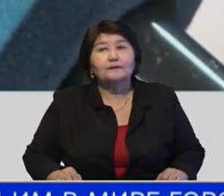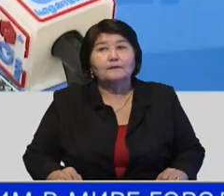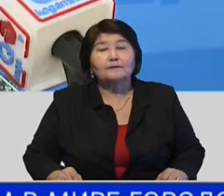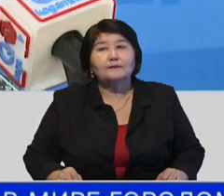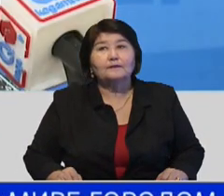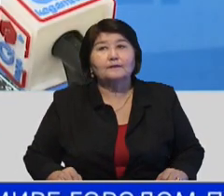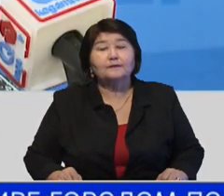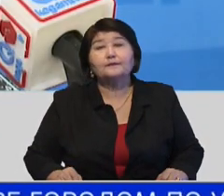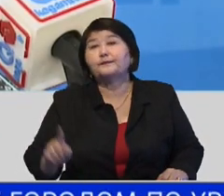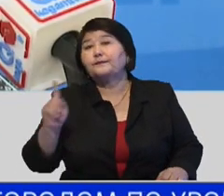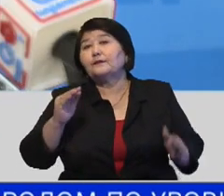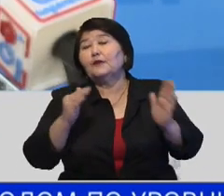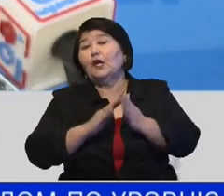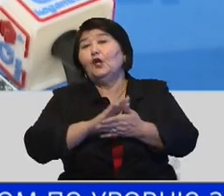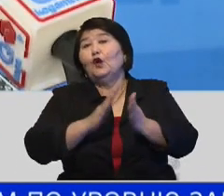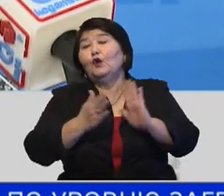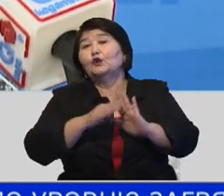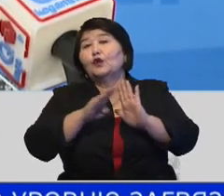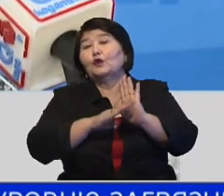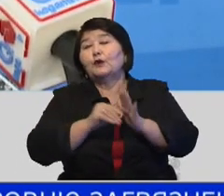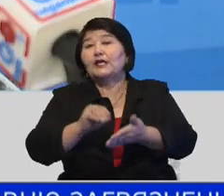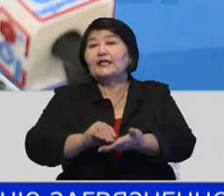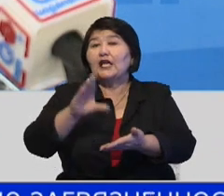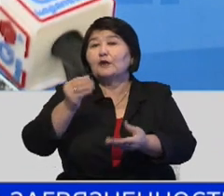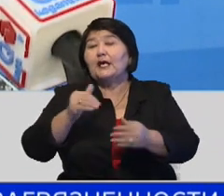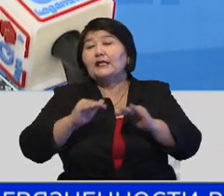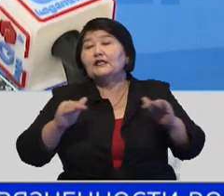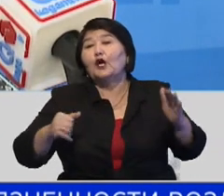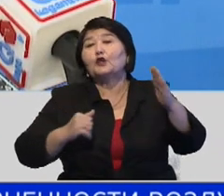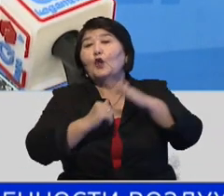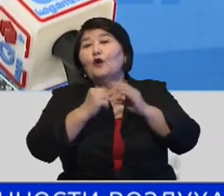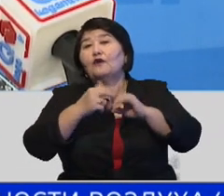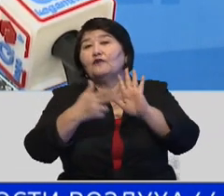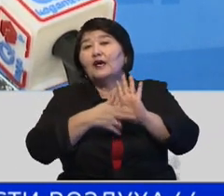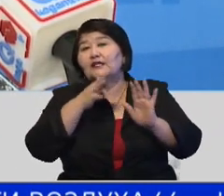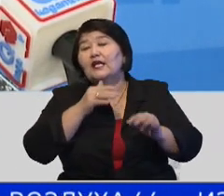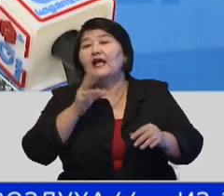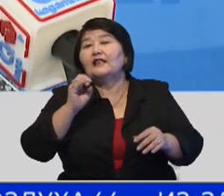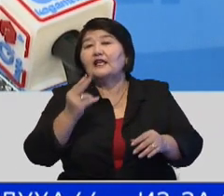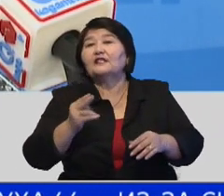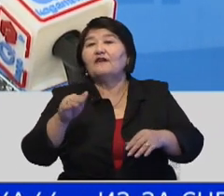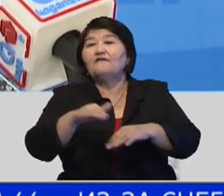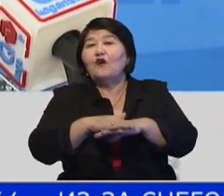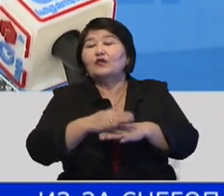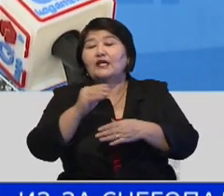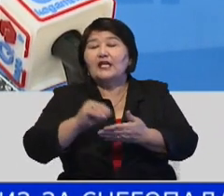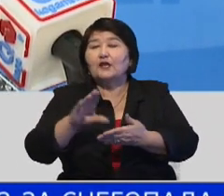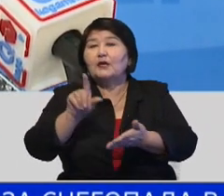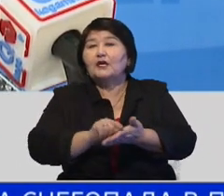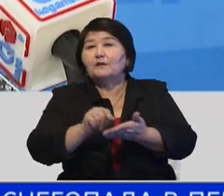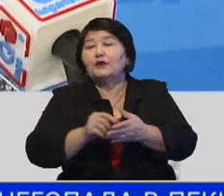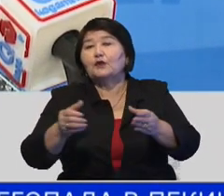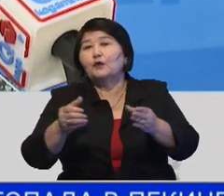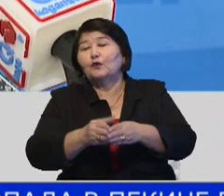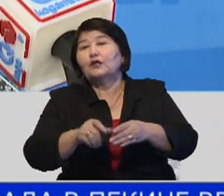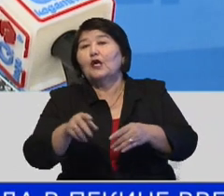образование что касается условий программы накопительные средства детей до 18 лет из наон в Единый накопительный нси будут